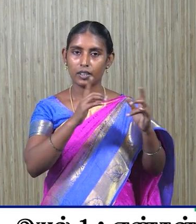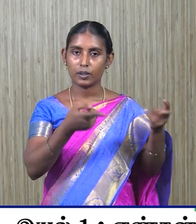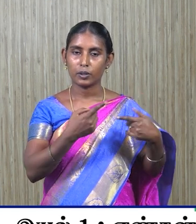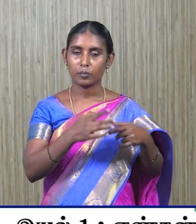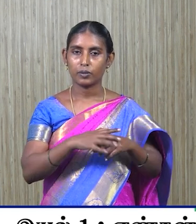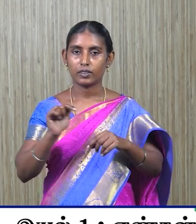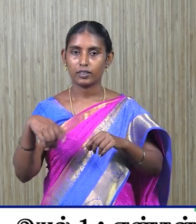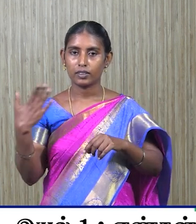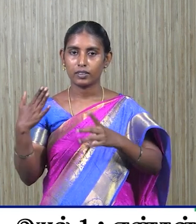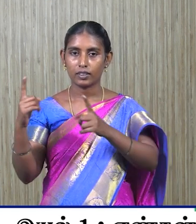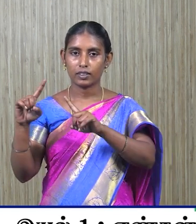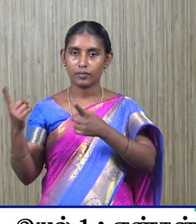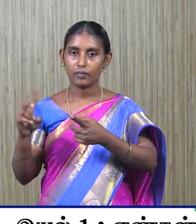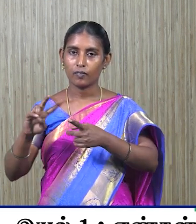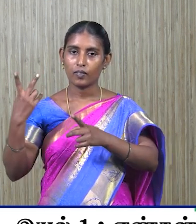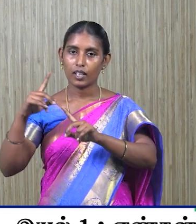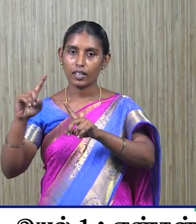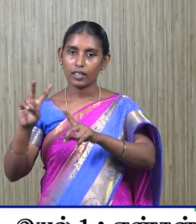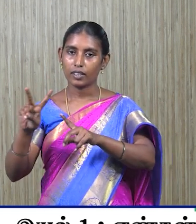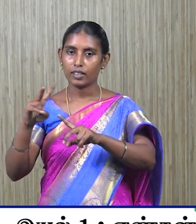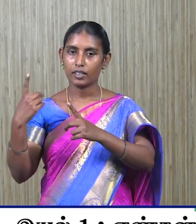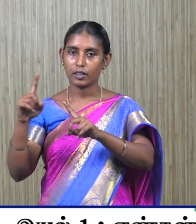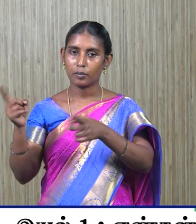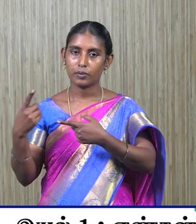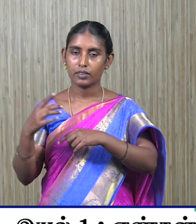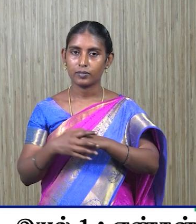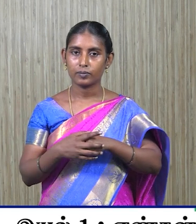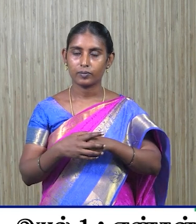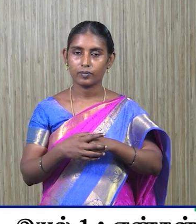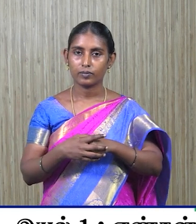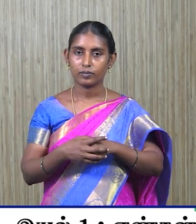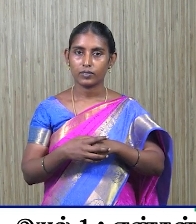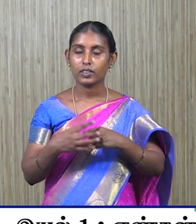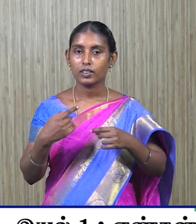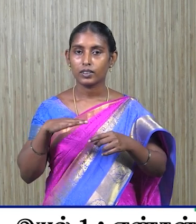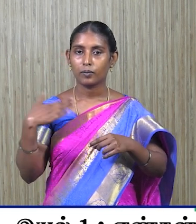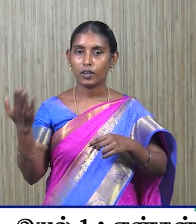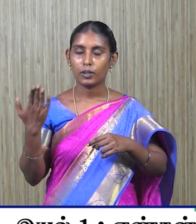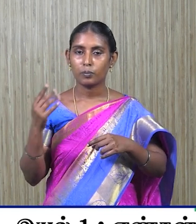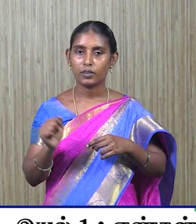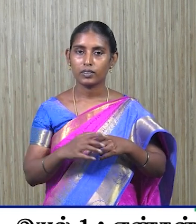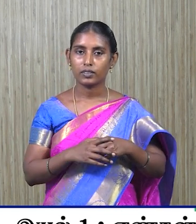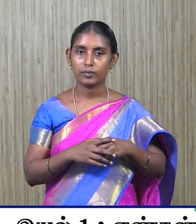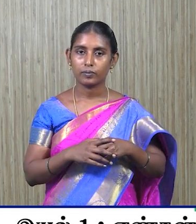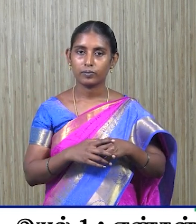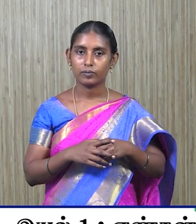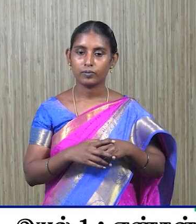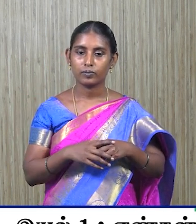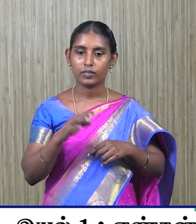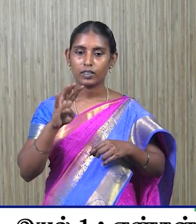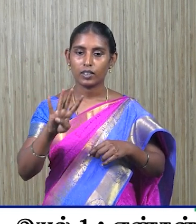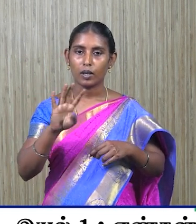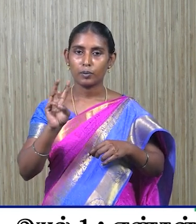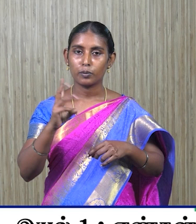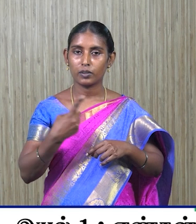43 - 57 என்று ஜோடியாக எடுத்துக்கொண்டு 25 தனியாக வைத்துக்கொண்டோம். ஆனால் அதே வலதுபுறத்தில் பார்த்தோமேயானால் 43